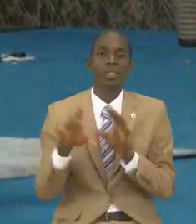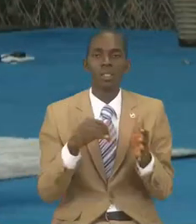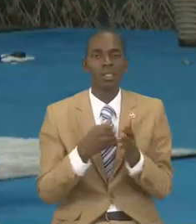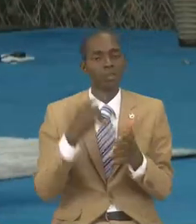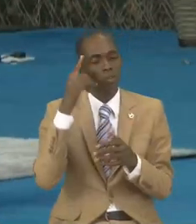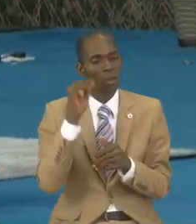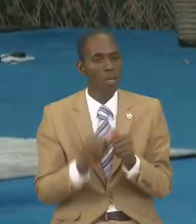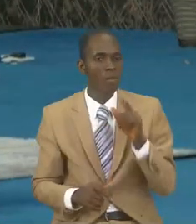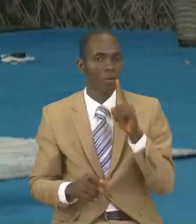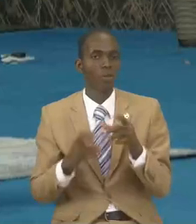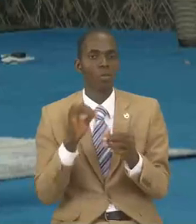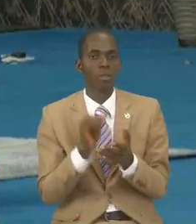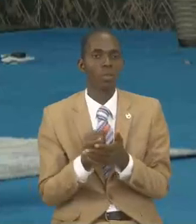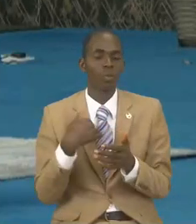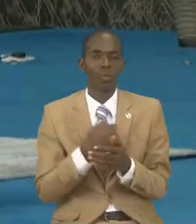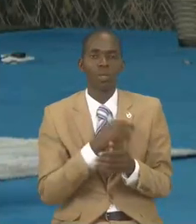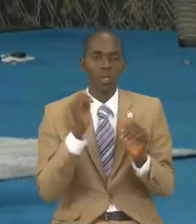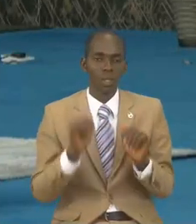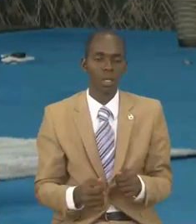Il l'a fait pour tout le monde.